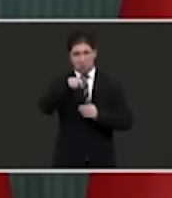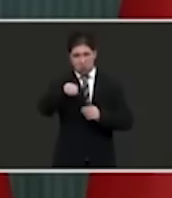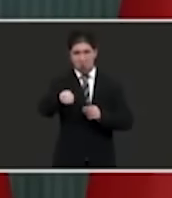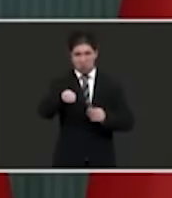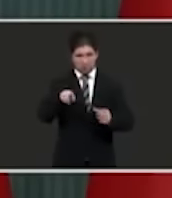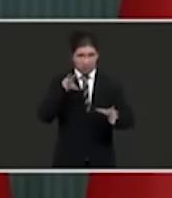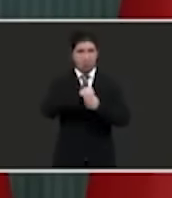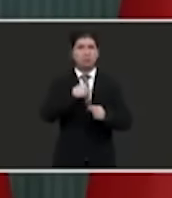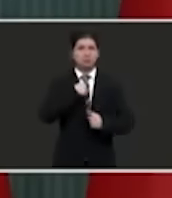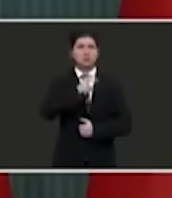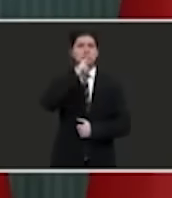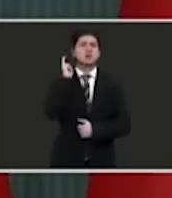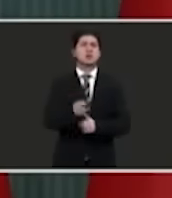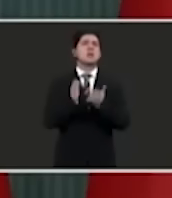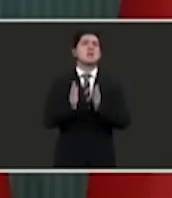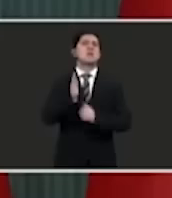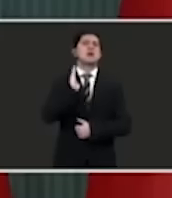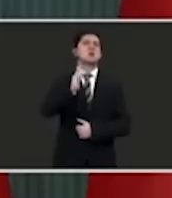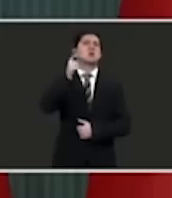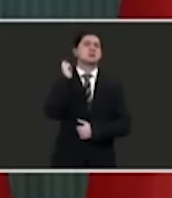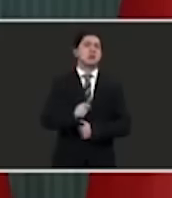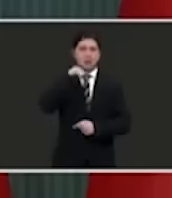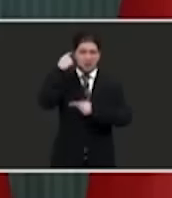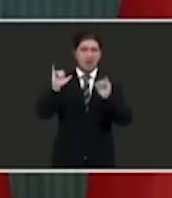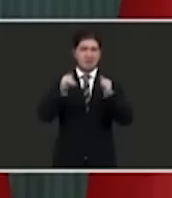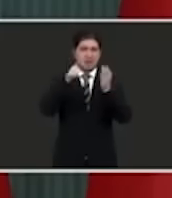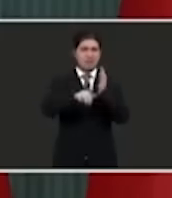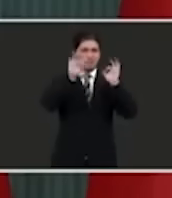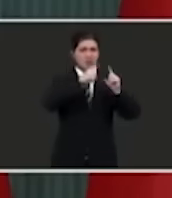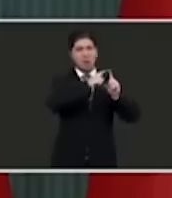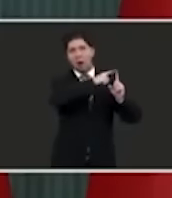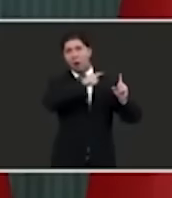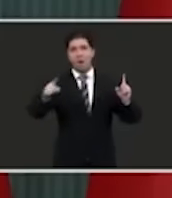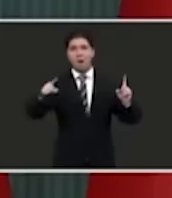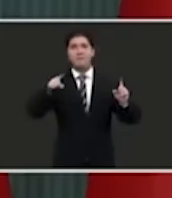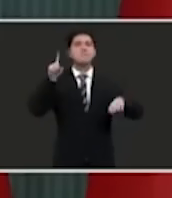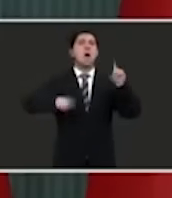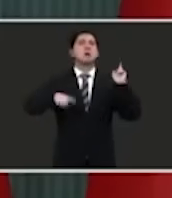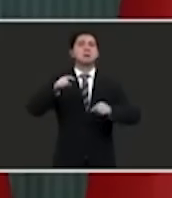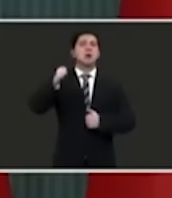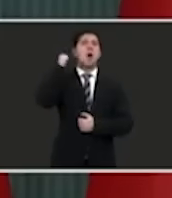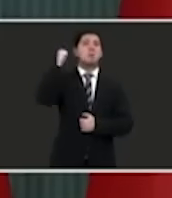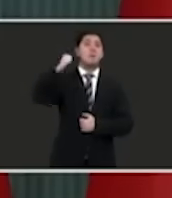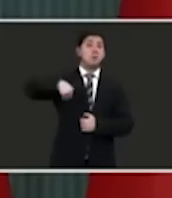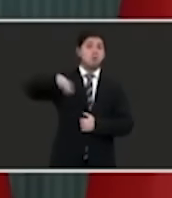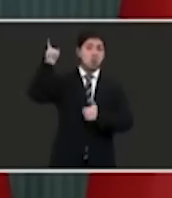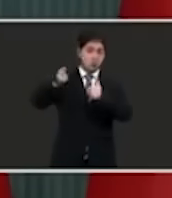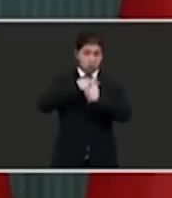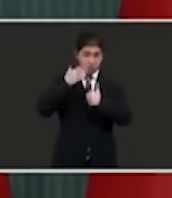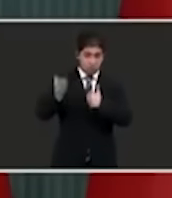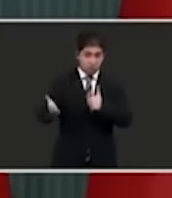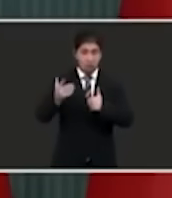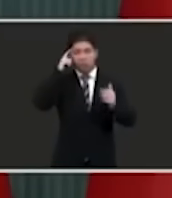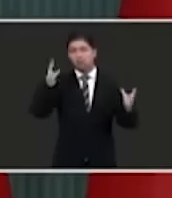bir şekilde sürdürüyoruz. Yılbaşından bu yana bir kısmı elebaşı seviyesinde